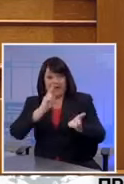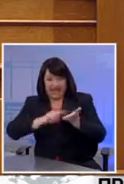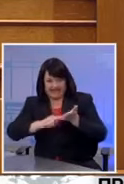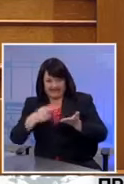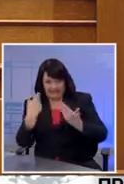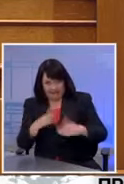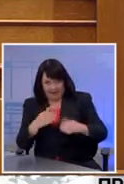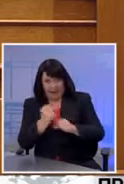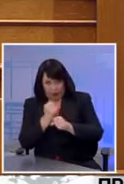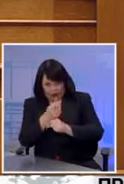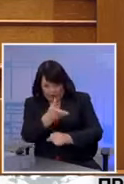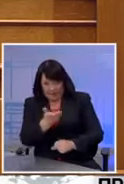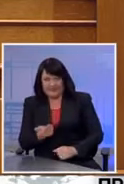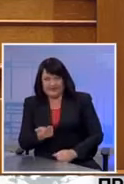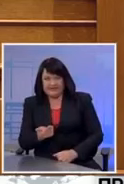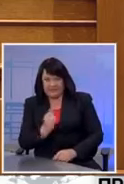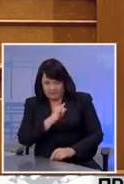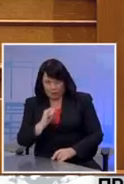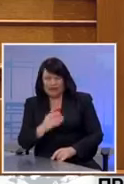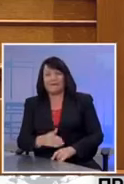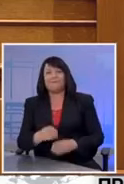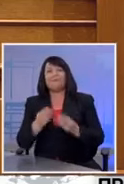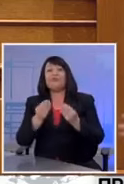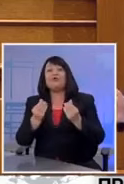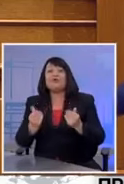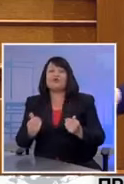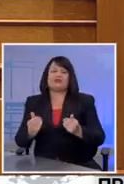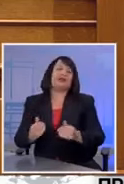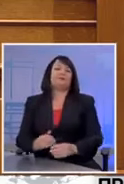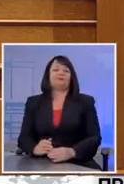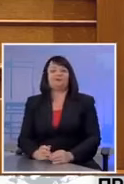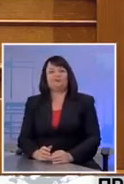έχετε κολλήσει. Ησυχία. Αλλά το πιο ουσιαστικό, ένσημα, διότι